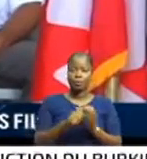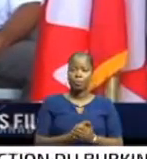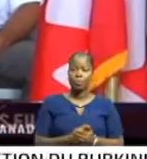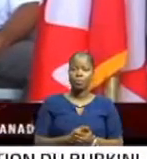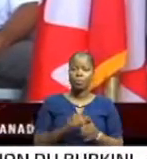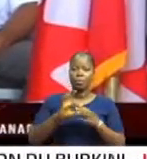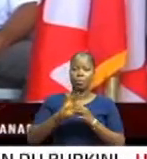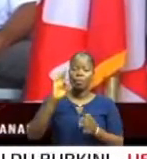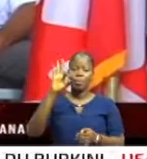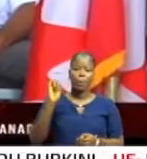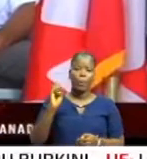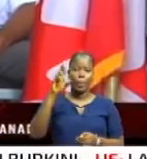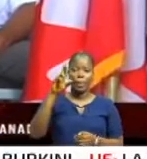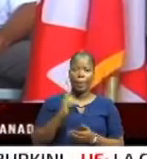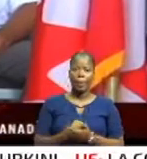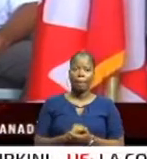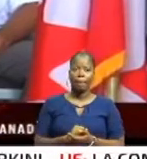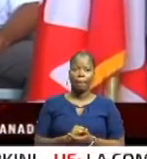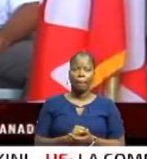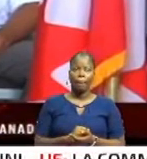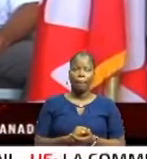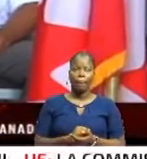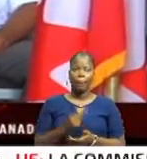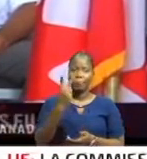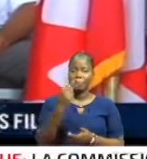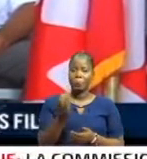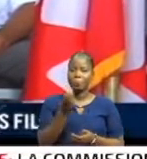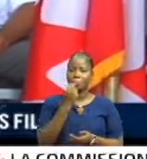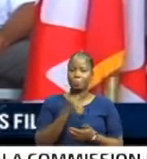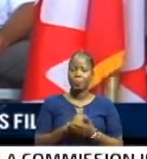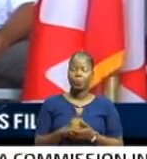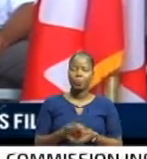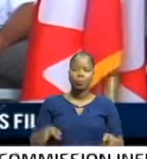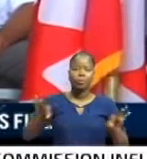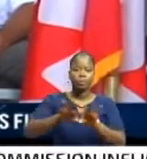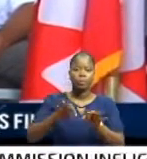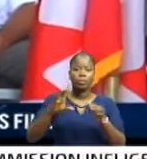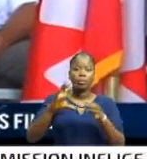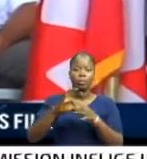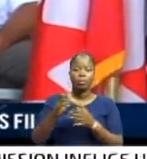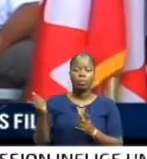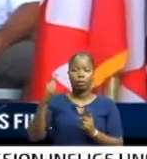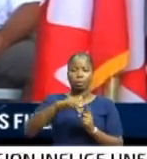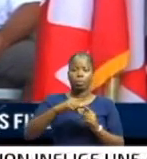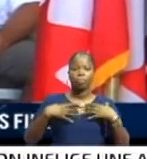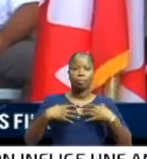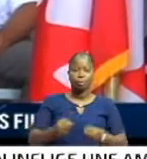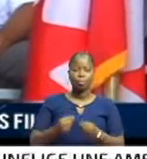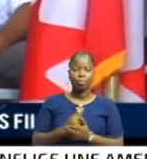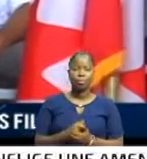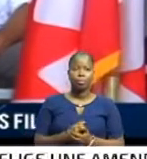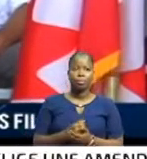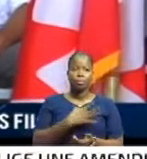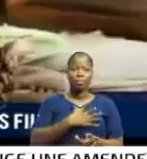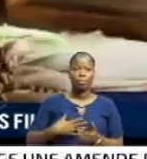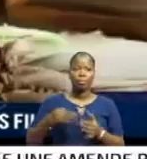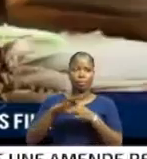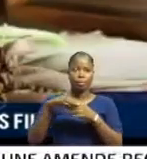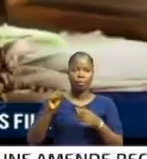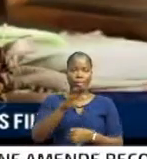fer et d'acide folique deux nutriments essentiels à la santé des femmes des adolescents et des enfants a l'air